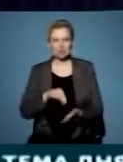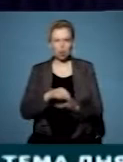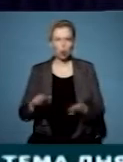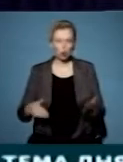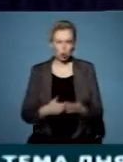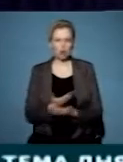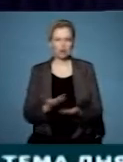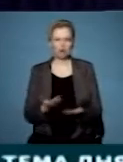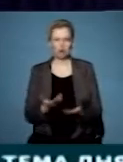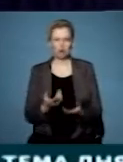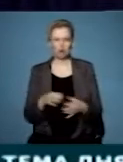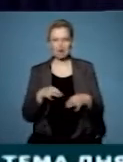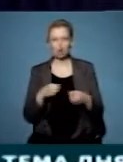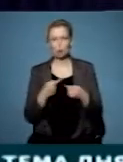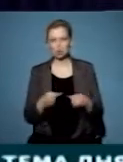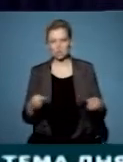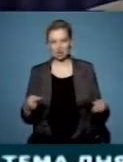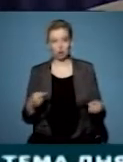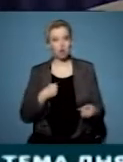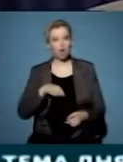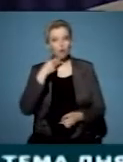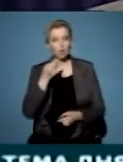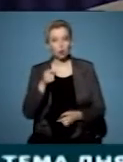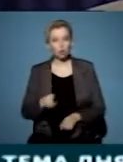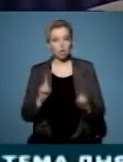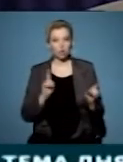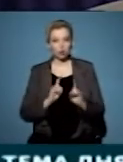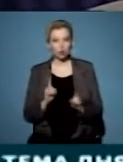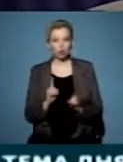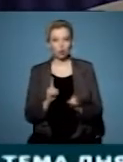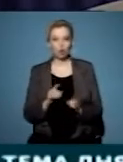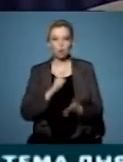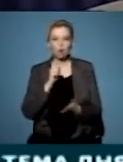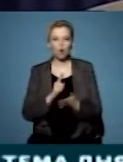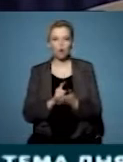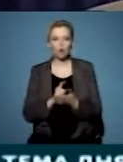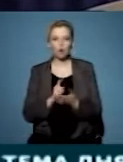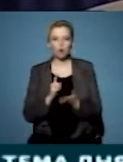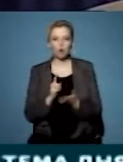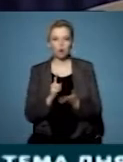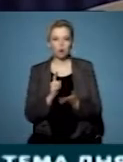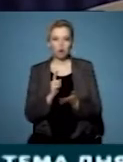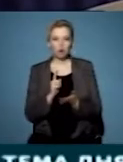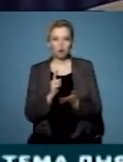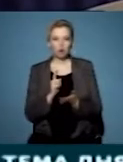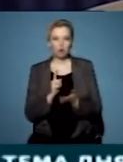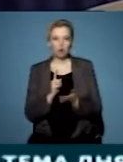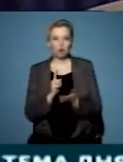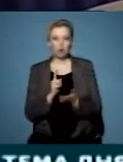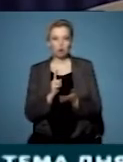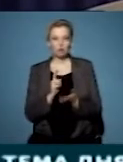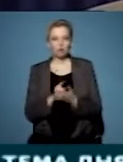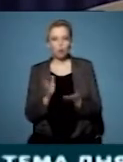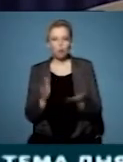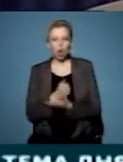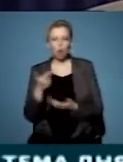нові транспортні засоби. Я говорила про те, що мають забратися грубе ставлення